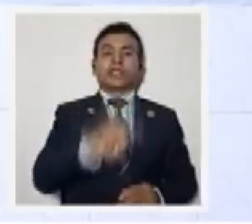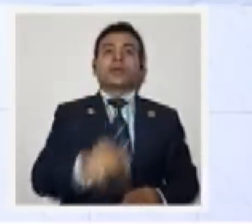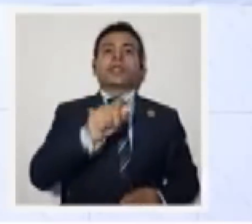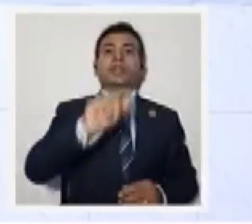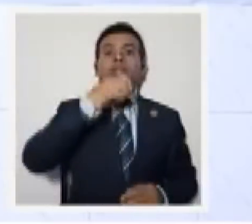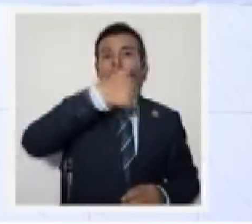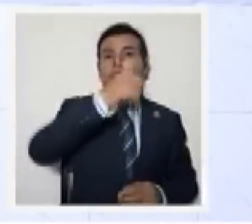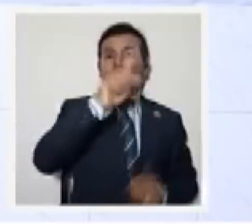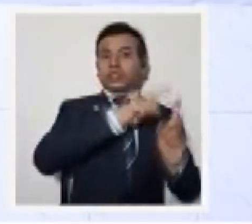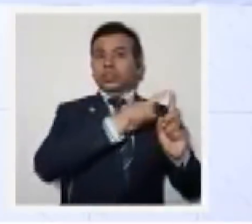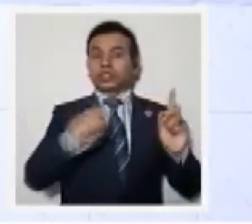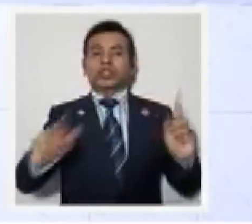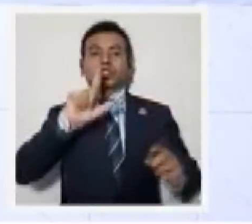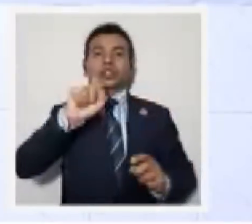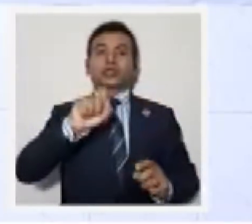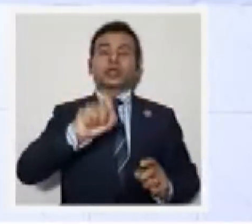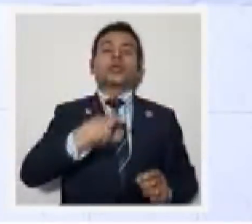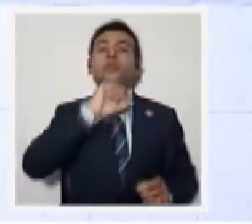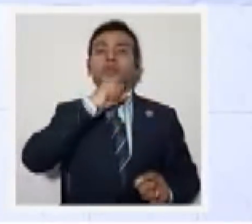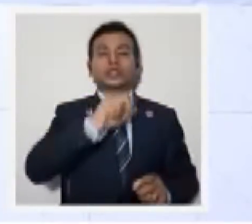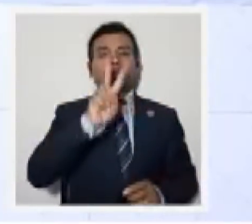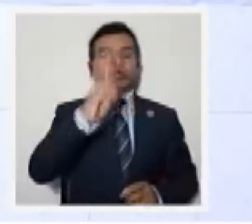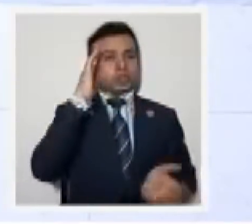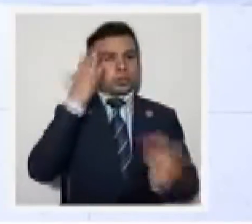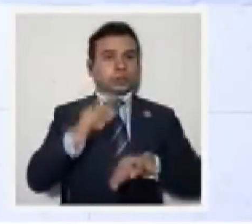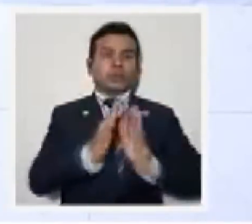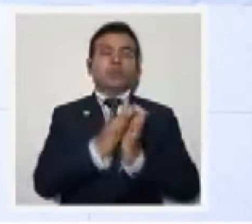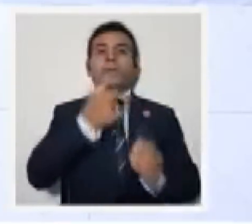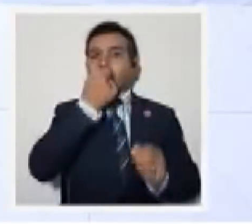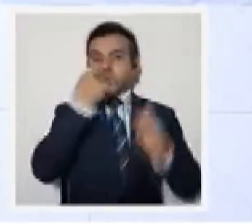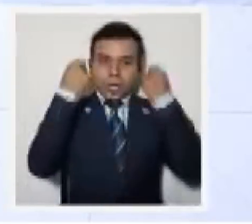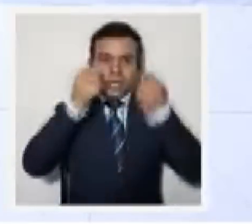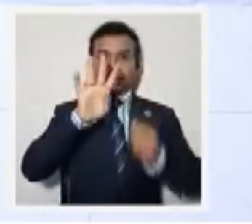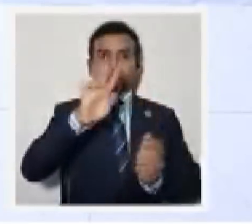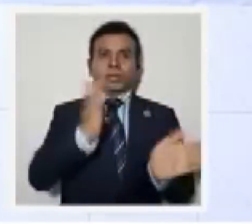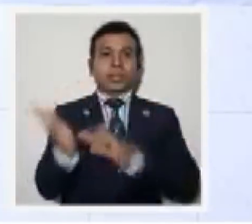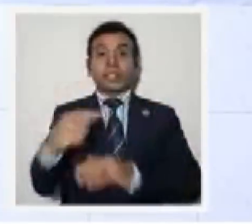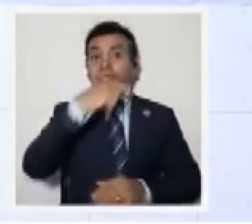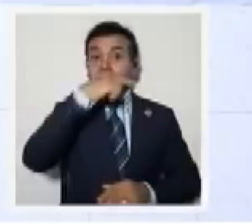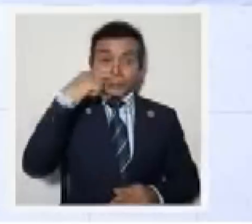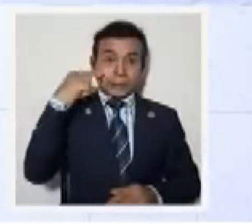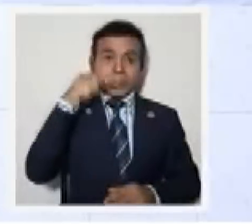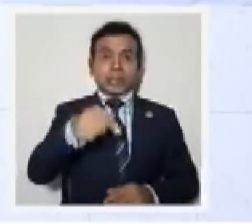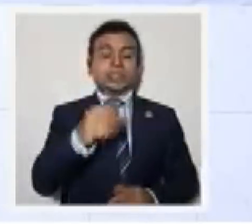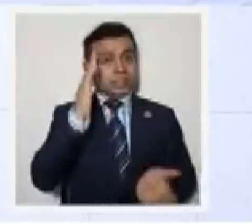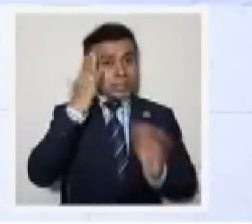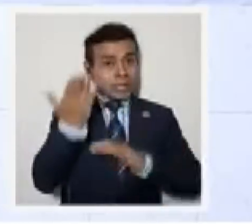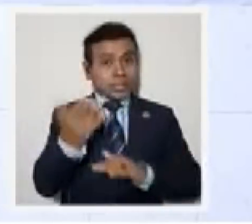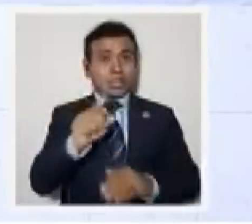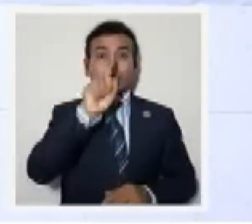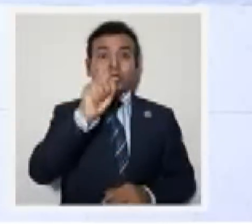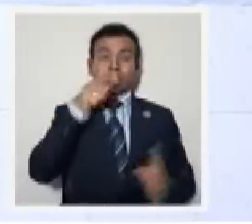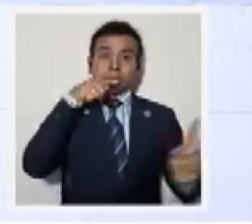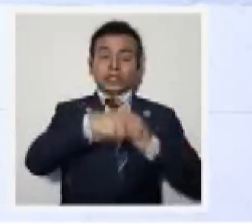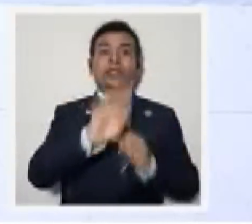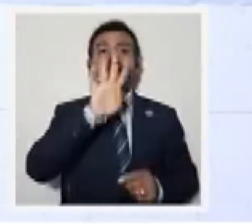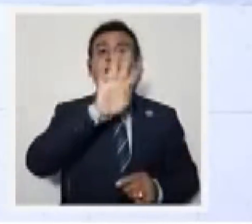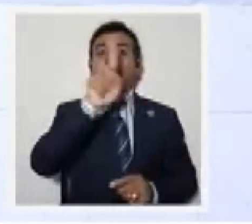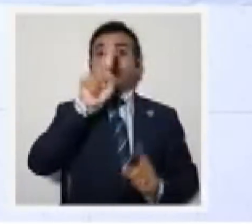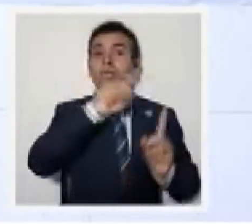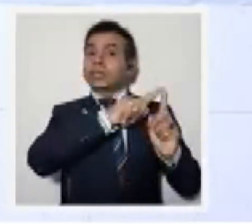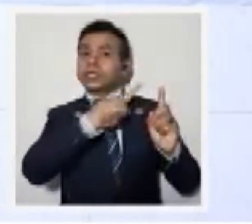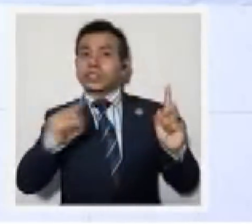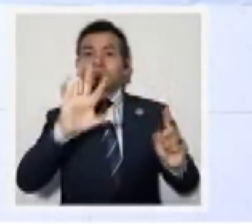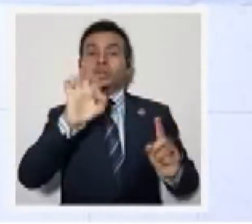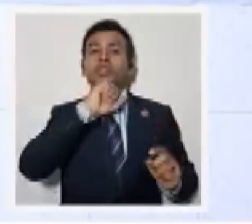একজন, 50 থেকে 51 থেকে 60 বছরের মধ্যে একজন এবং 61 থেকে 70 বছরের মধ্যে দুইজন। পুরুষ